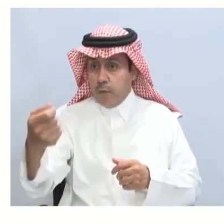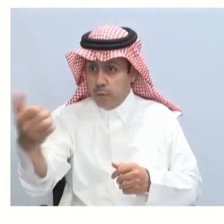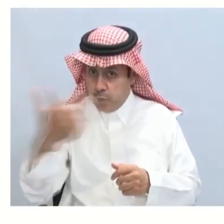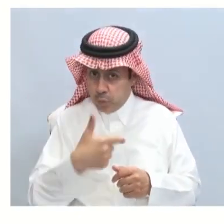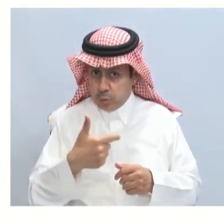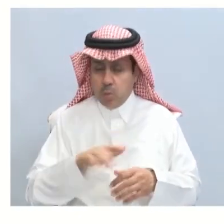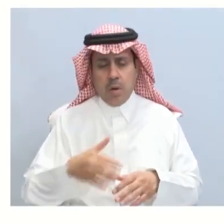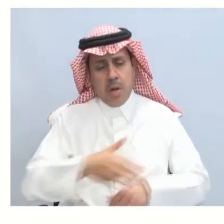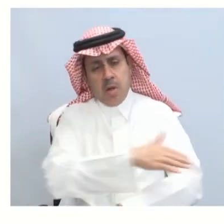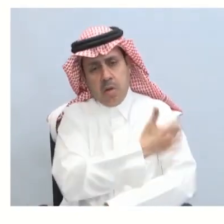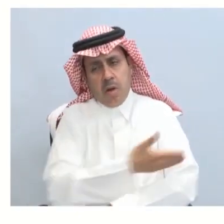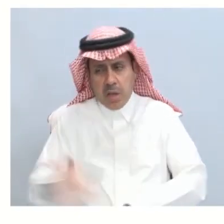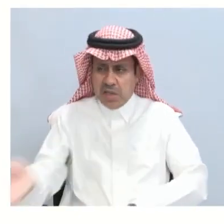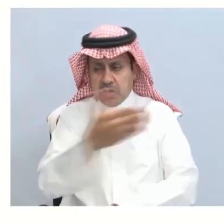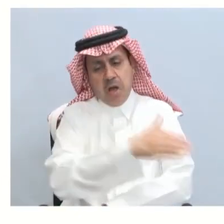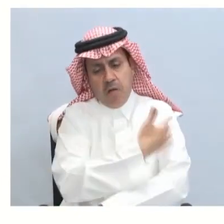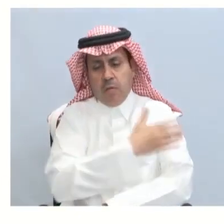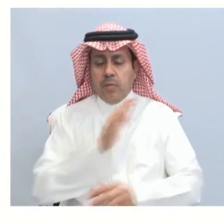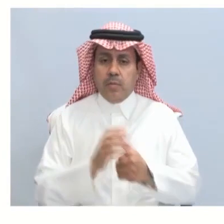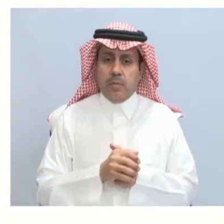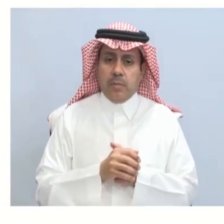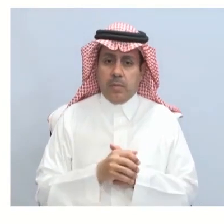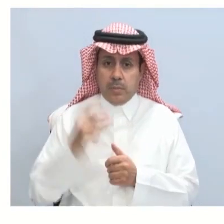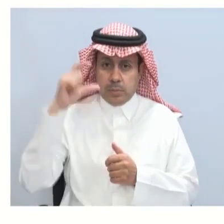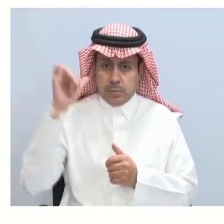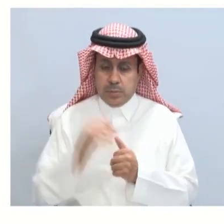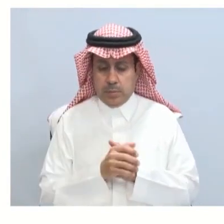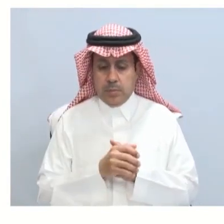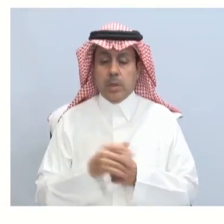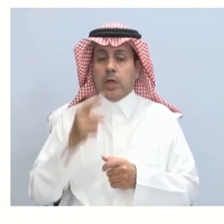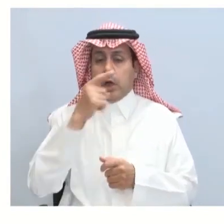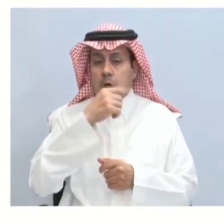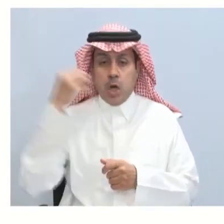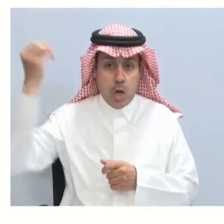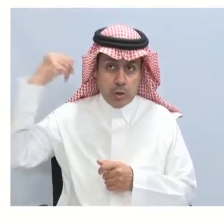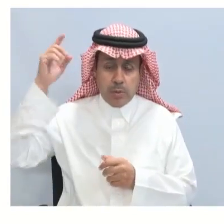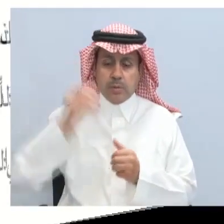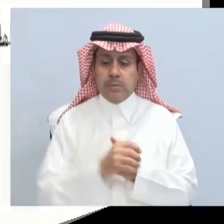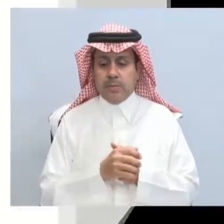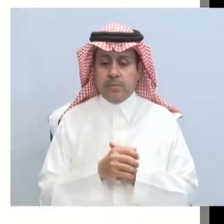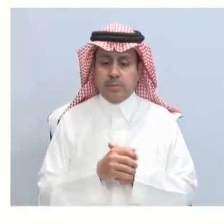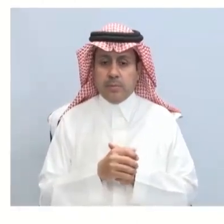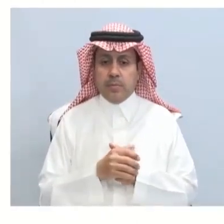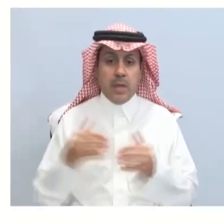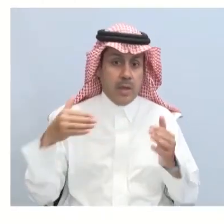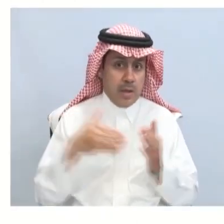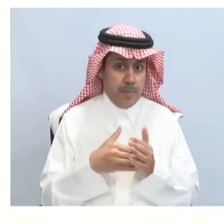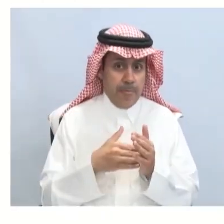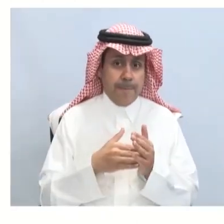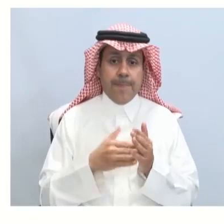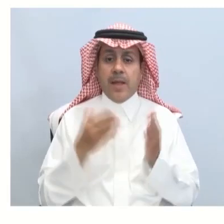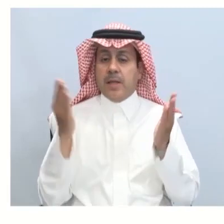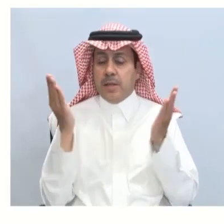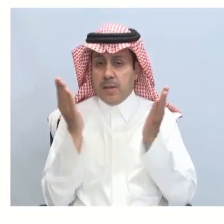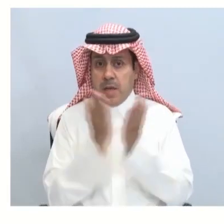الديه واما يعفو مجانا ويكون عند الله اجره وثوابه هنا ناتي ايها الطلاب الى بعد ذلك